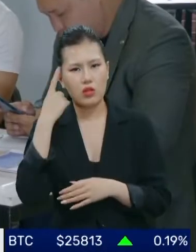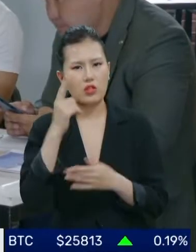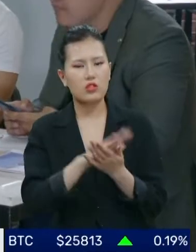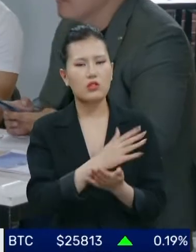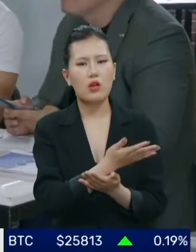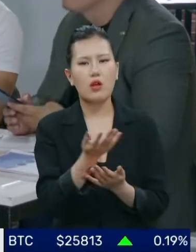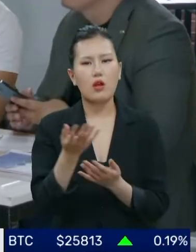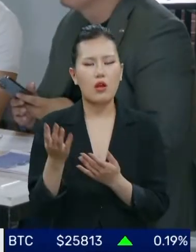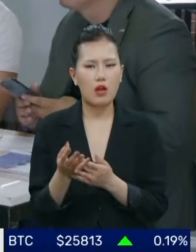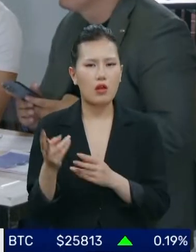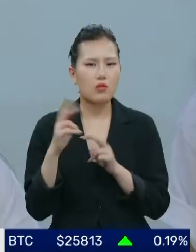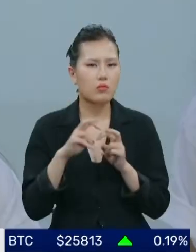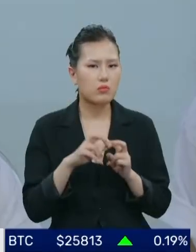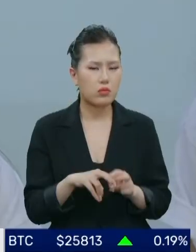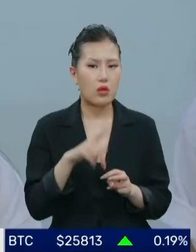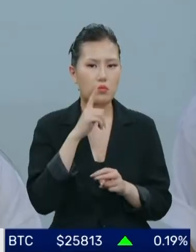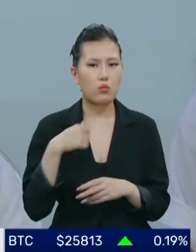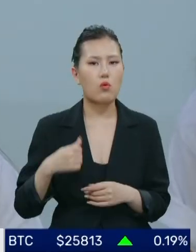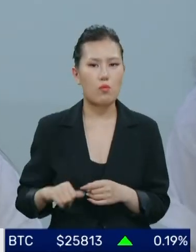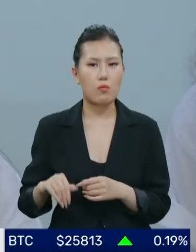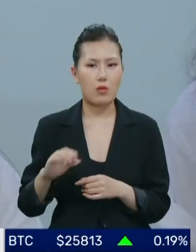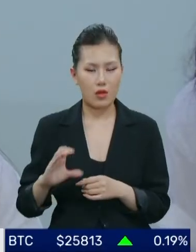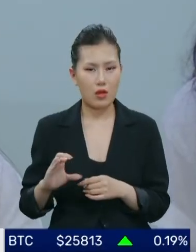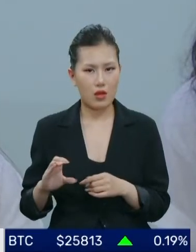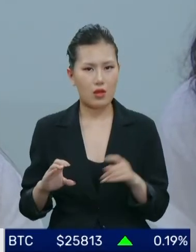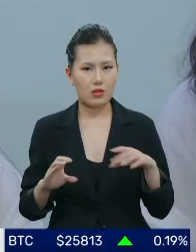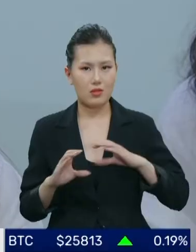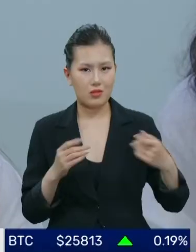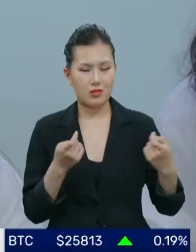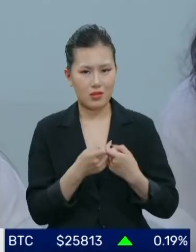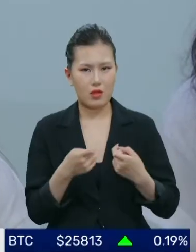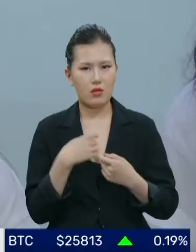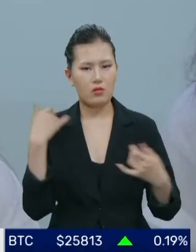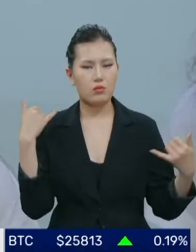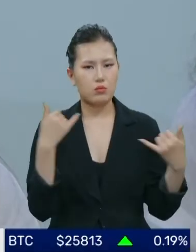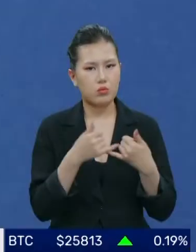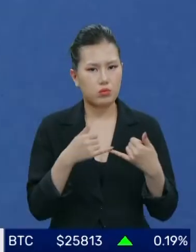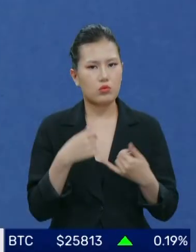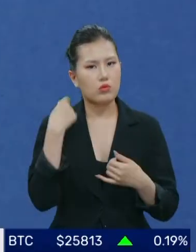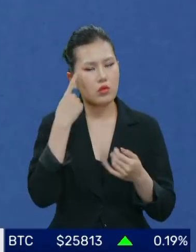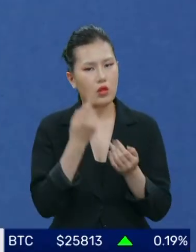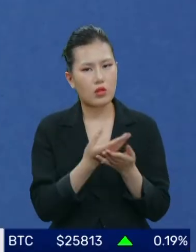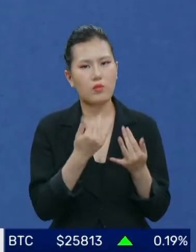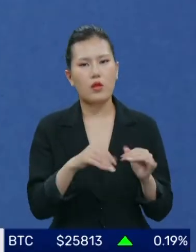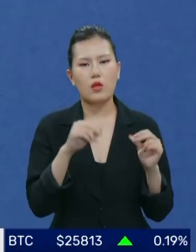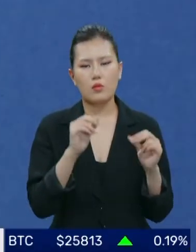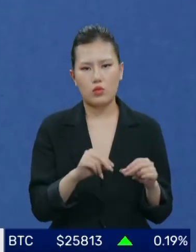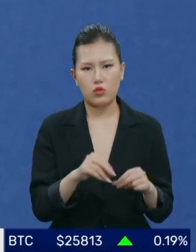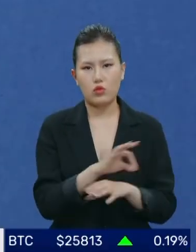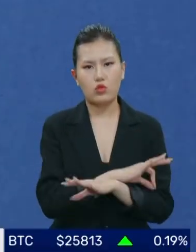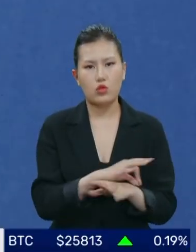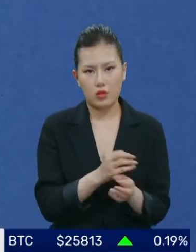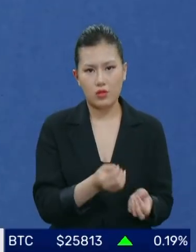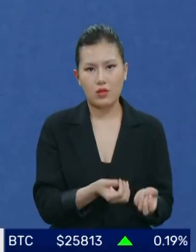хайсан хөрөнгө оруулагчид нээлттэй танилцаж таалагдсан стартаптайгаа шууд холбогдох эсвэл санал тавих боломжтой. Санаачилсан төслүүдэд өнөөдөр Spark